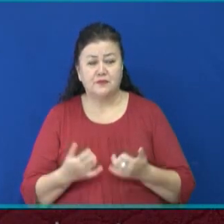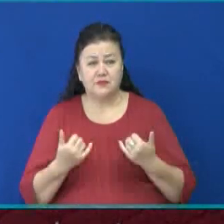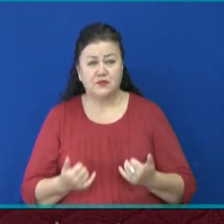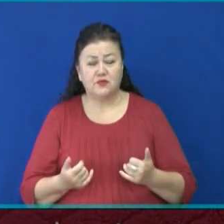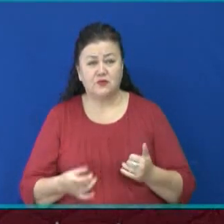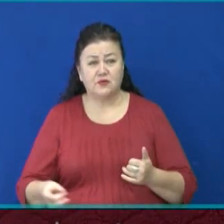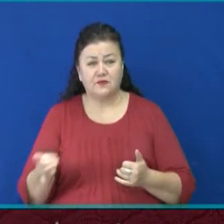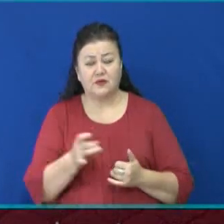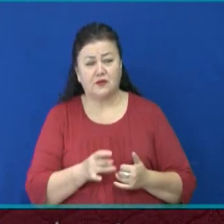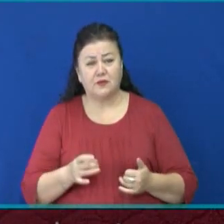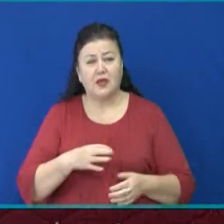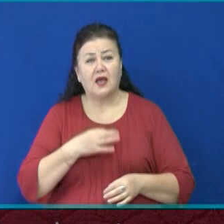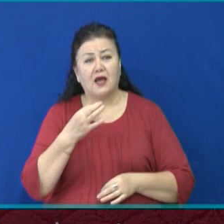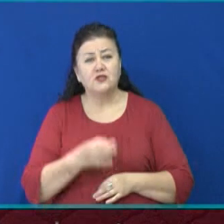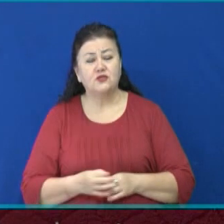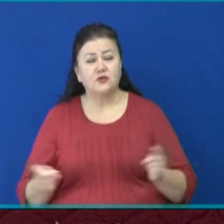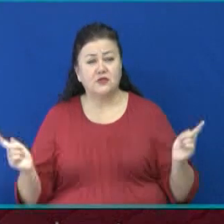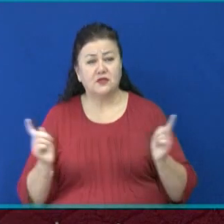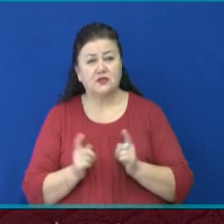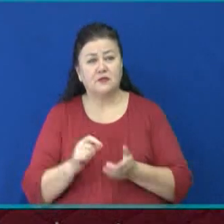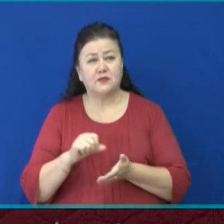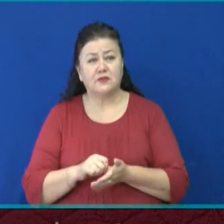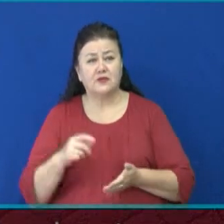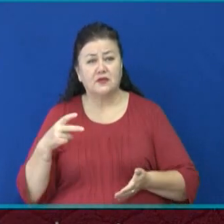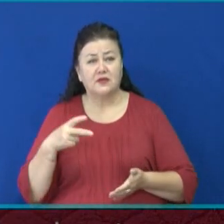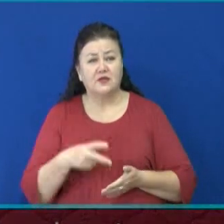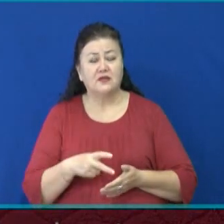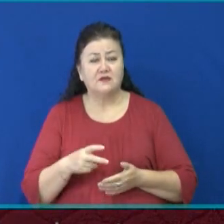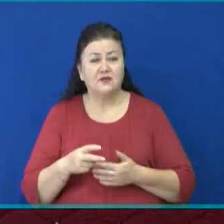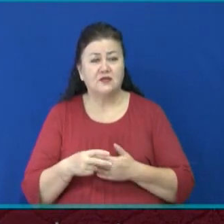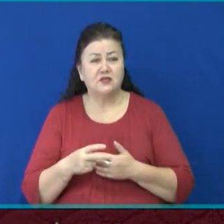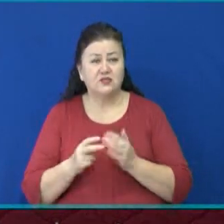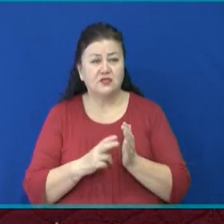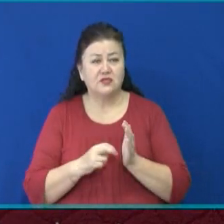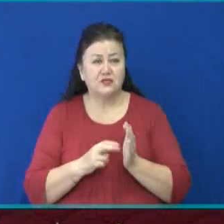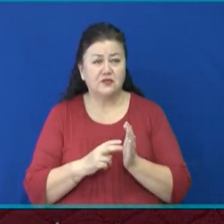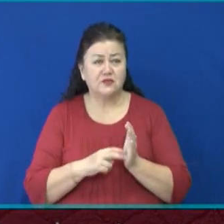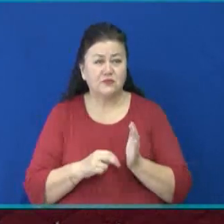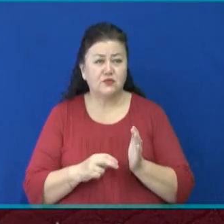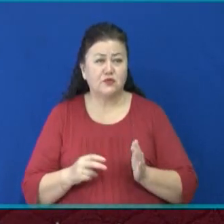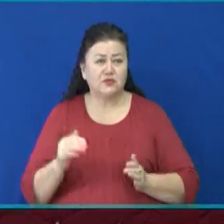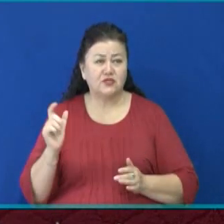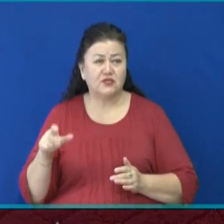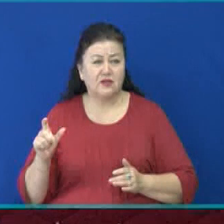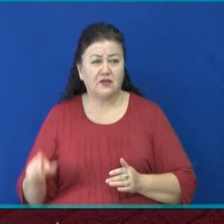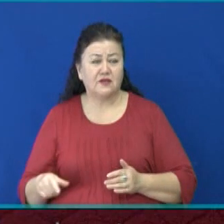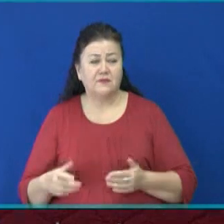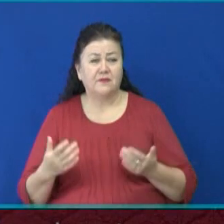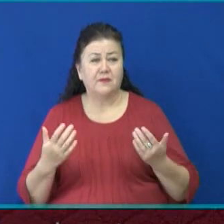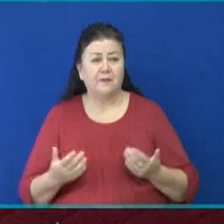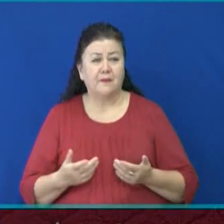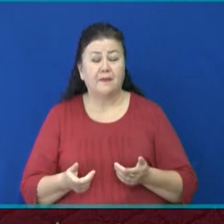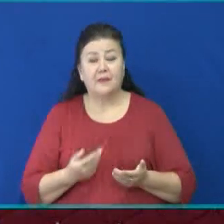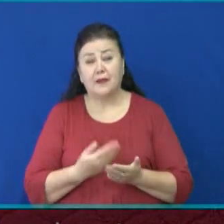Сегодня в районе прошла отчетная встреча. Присутствовало 2745 человек. На сегодняшней встрече мы остановились на показателях